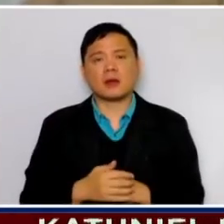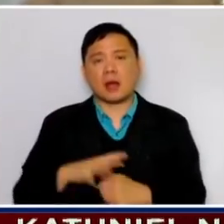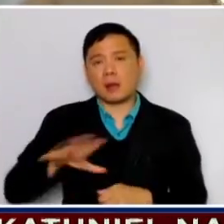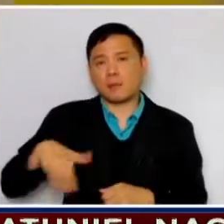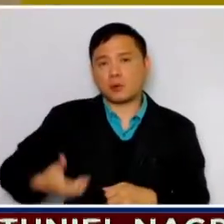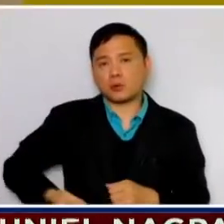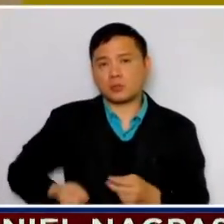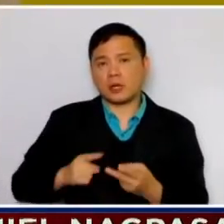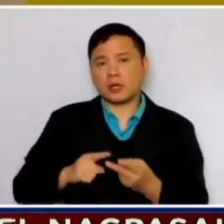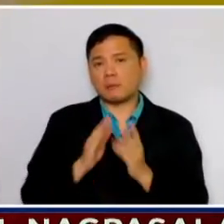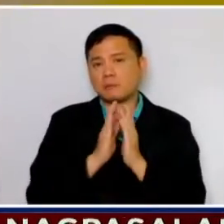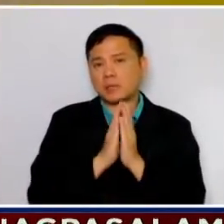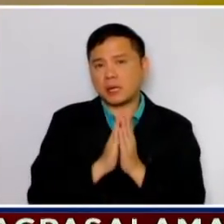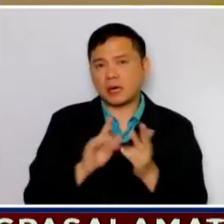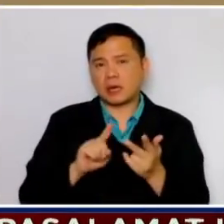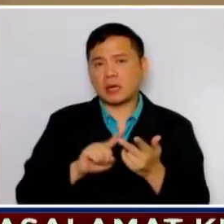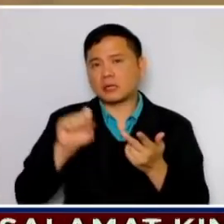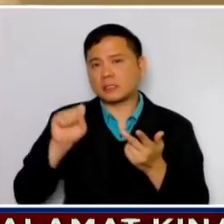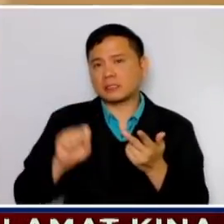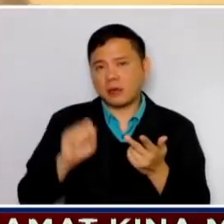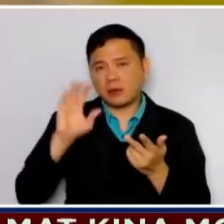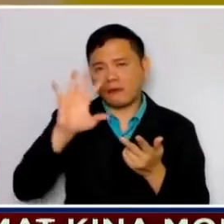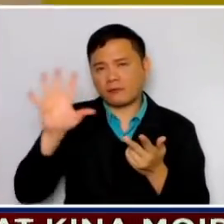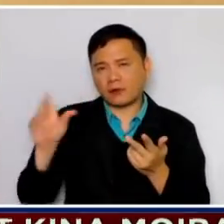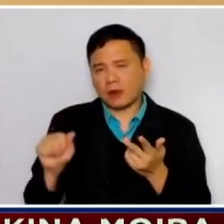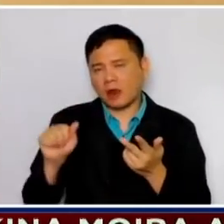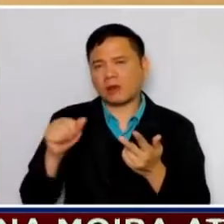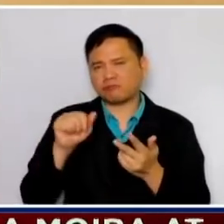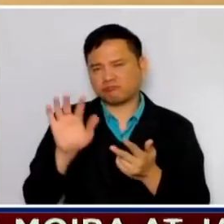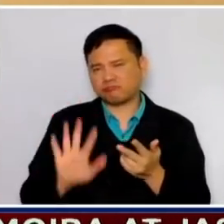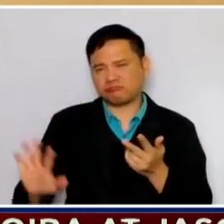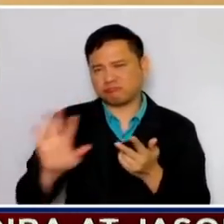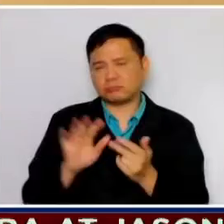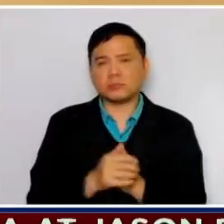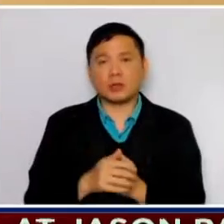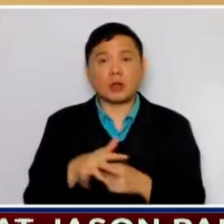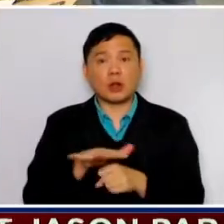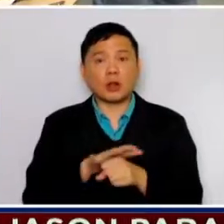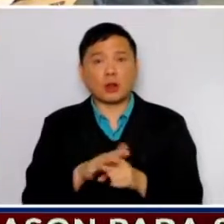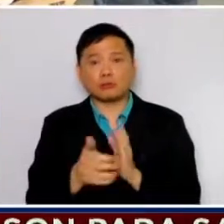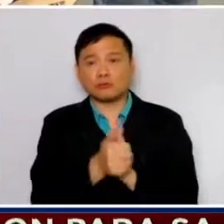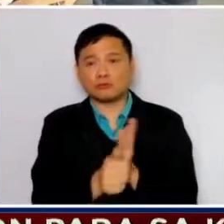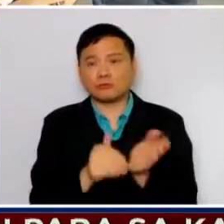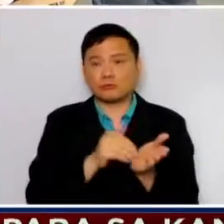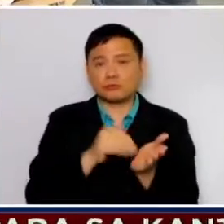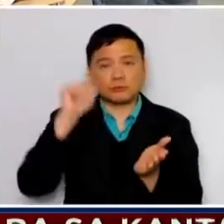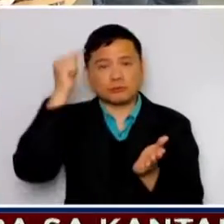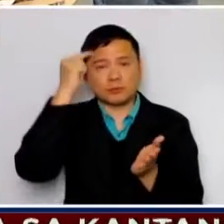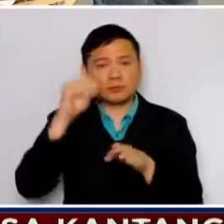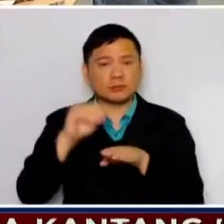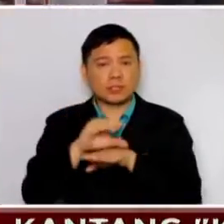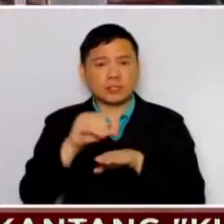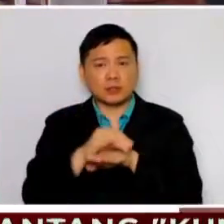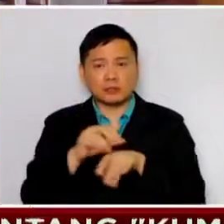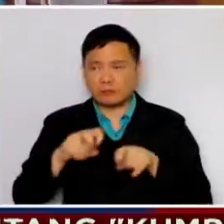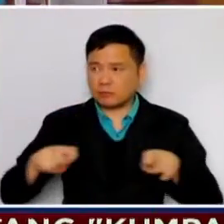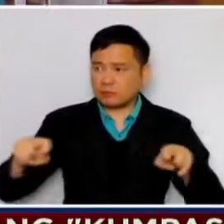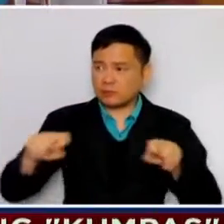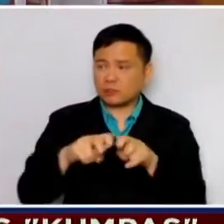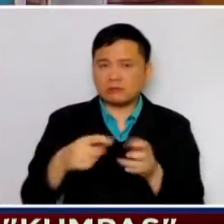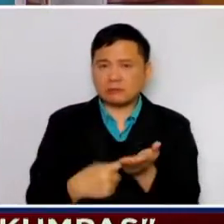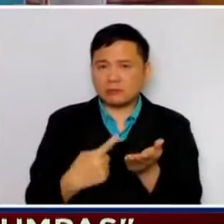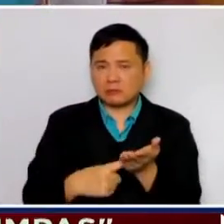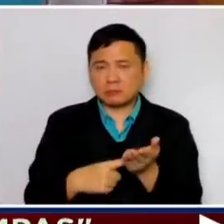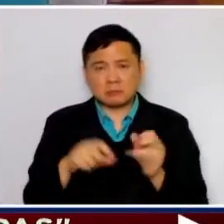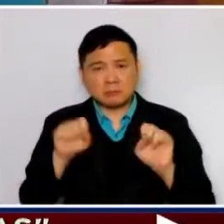sa Africa. Samantala, pinag-aaralan na ng local health experts at government advisors ang posibilidad ng alert level 0 sa